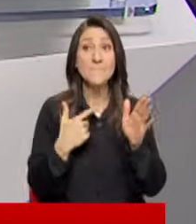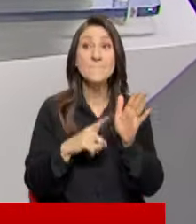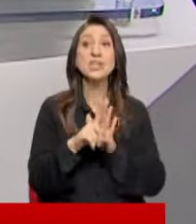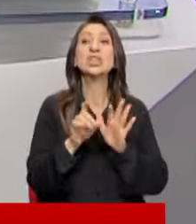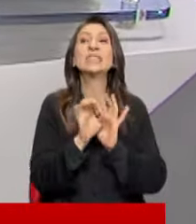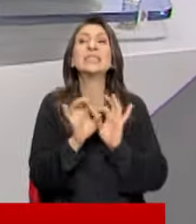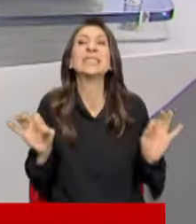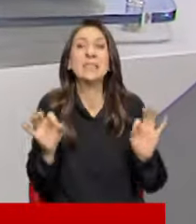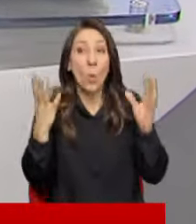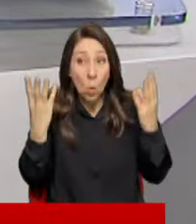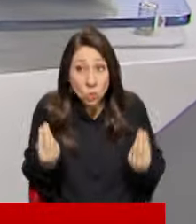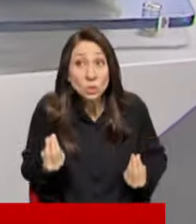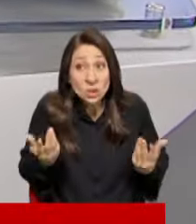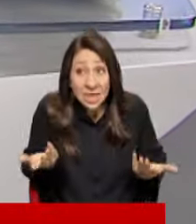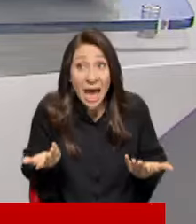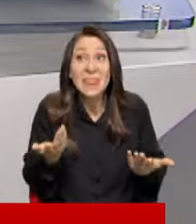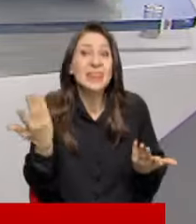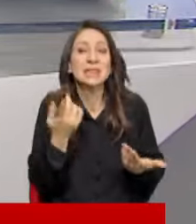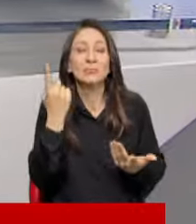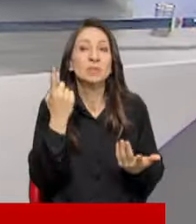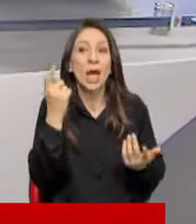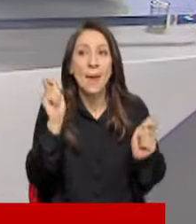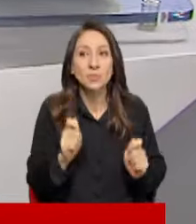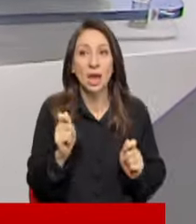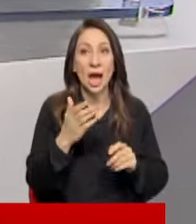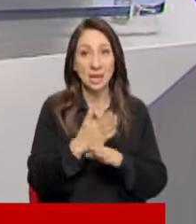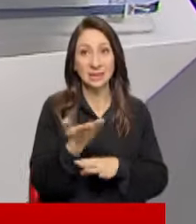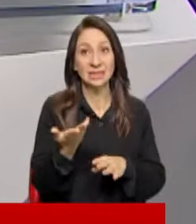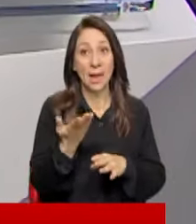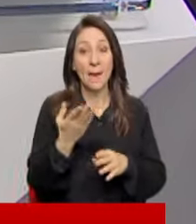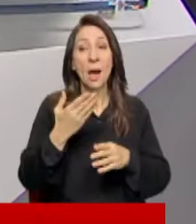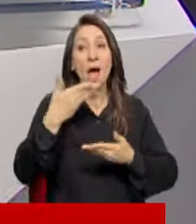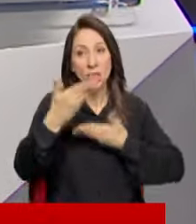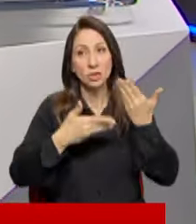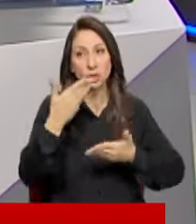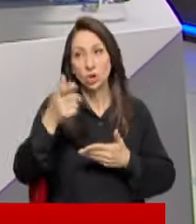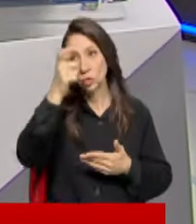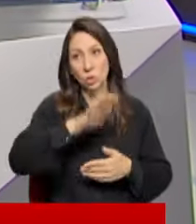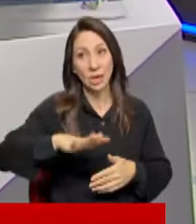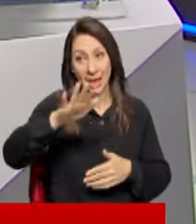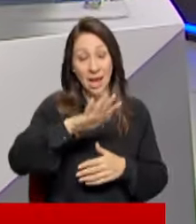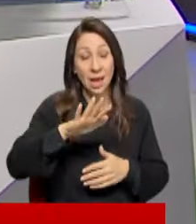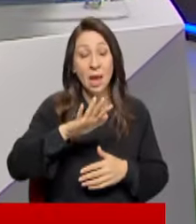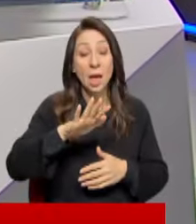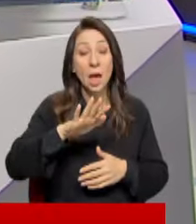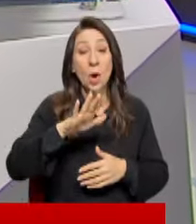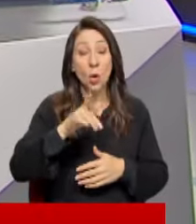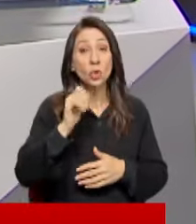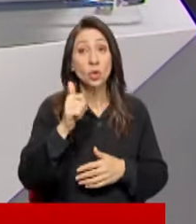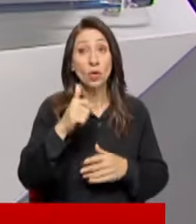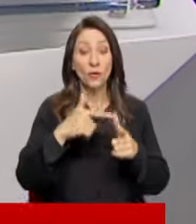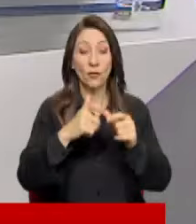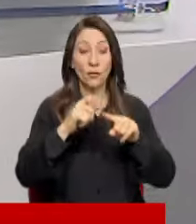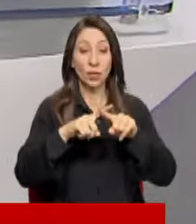başarısız olunursa nasıl bir yol haritası çizeceğini aslında paylaşmıştı Türkiye ile. O gün